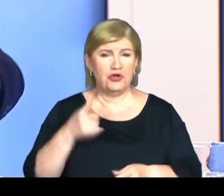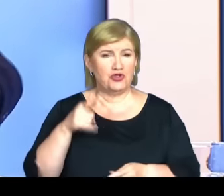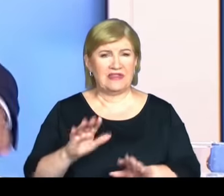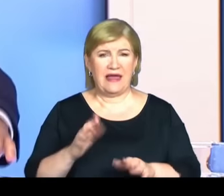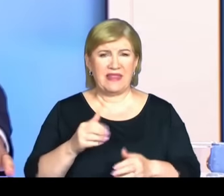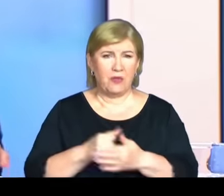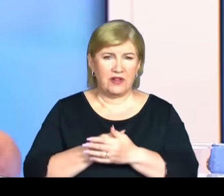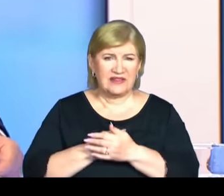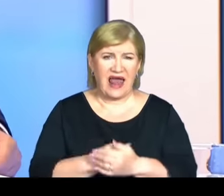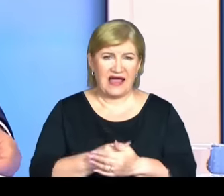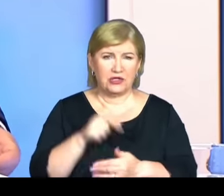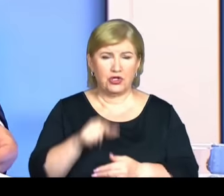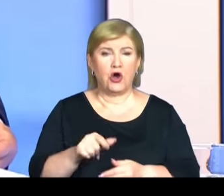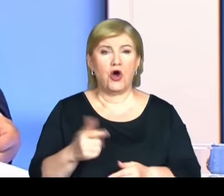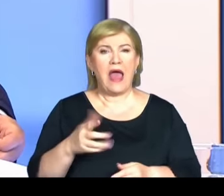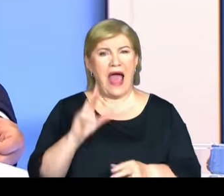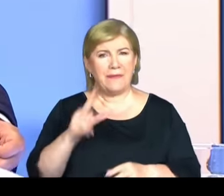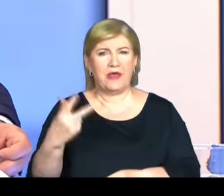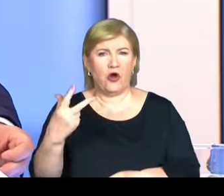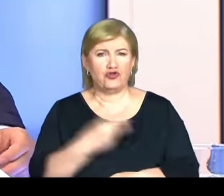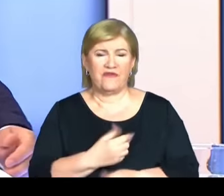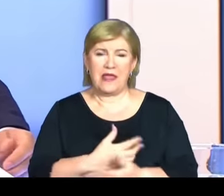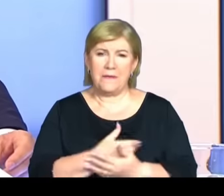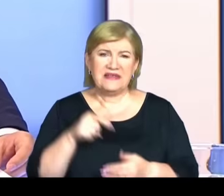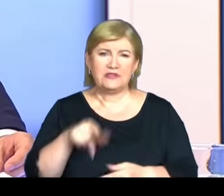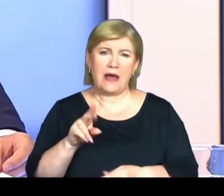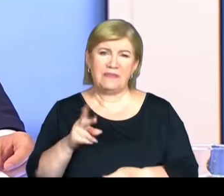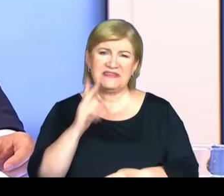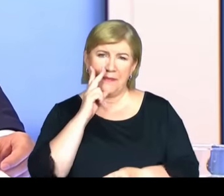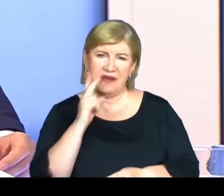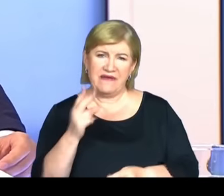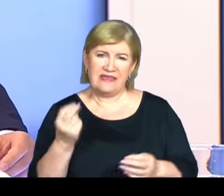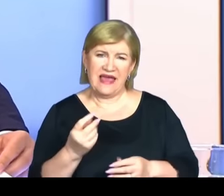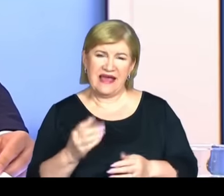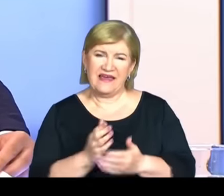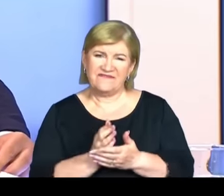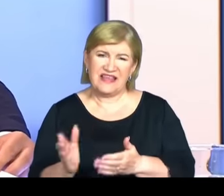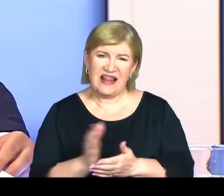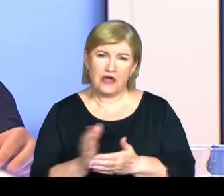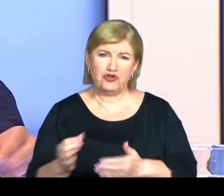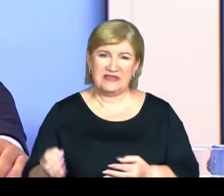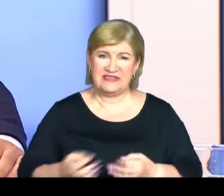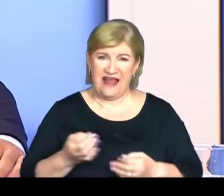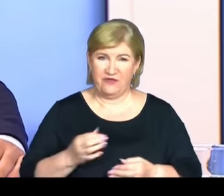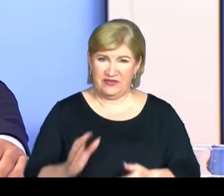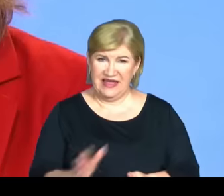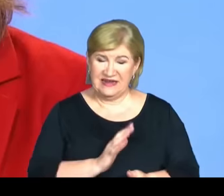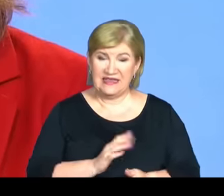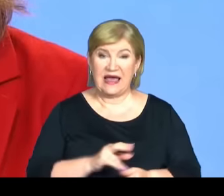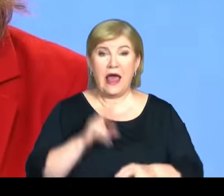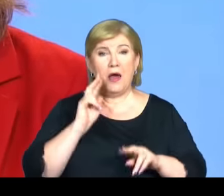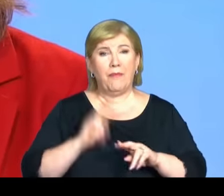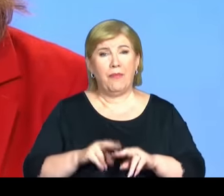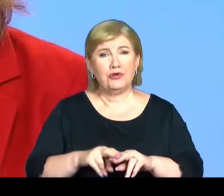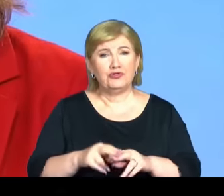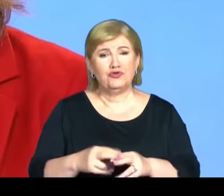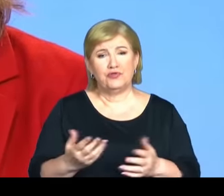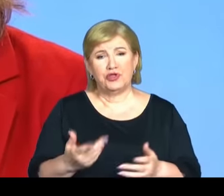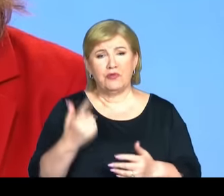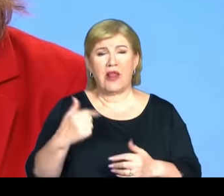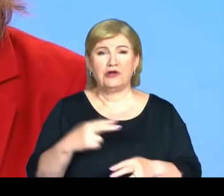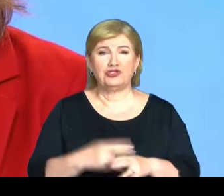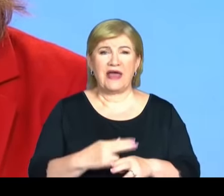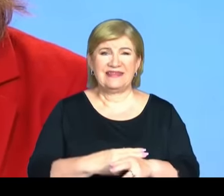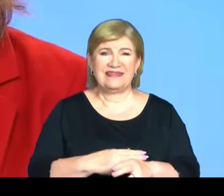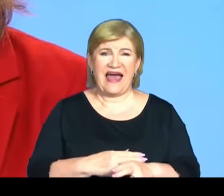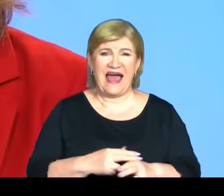pretlak toho, aby sa išli dať zaočkovať bez toho, že sa prihľadalo nejaké vedľajšie zdravotné rizika. A samozrejme aj ten postup, či to už bola štátna karanténa, ktorá